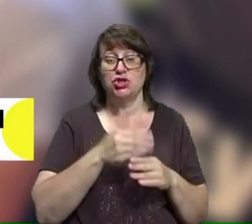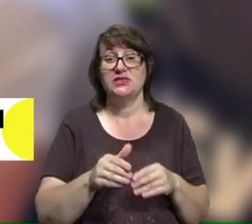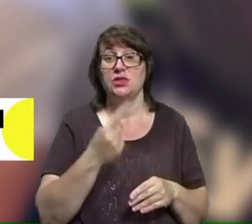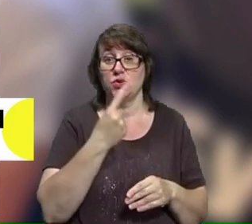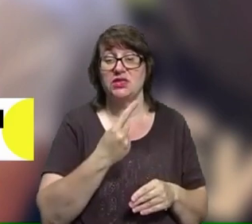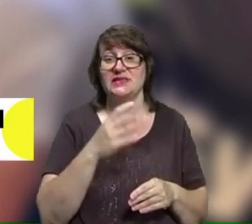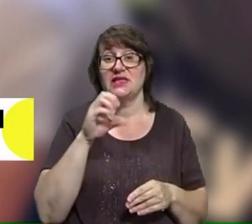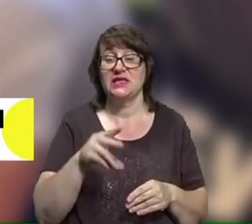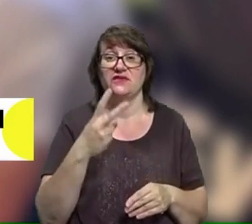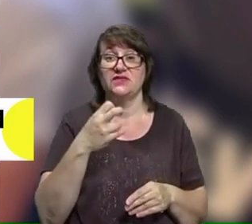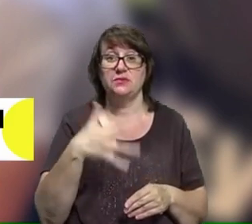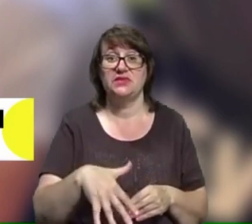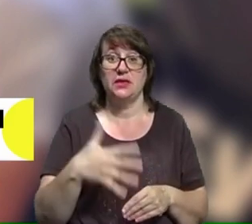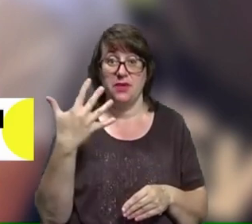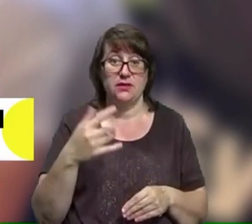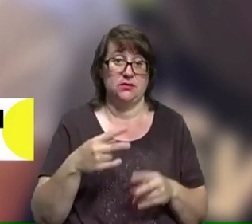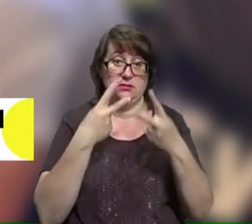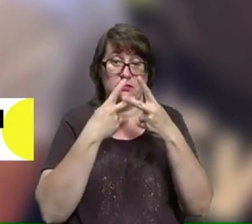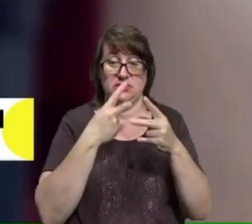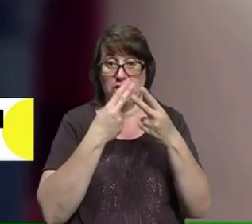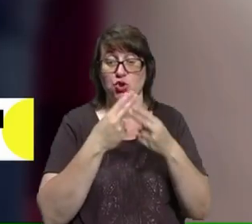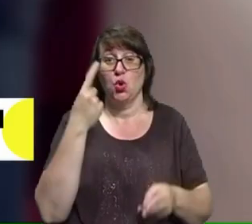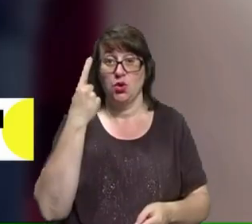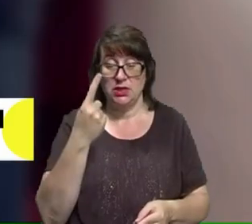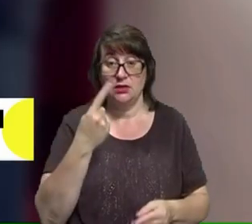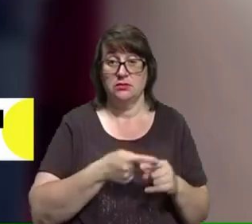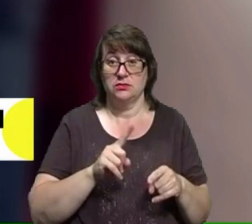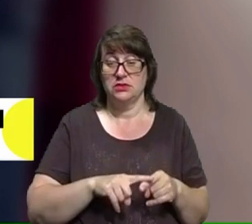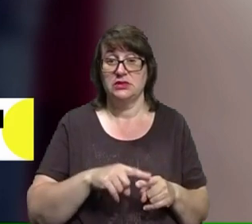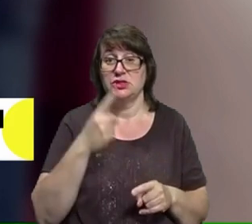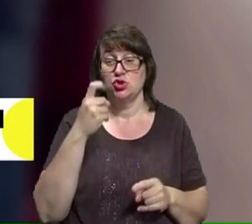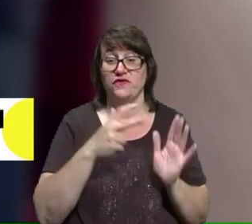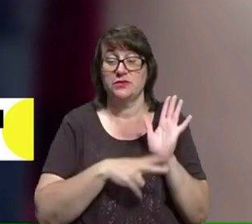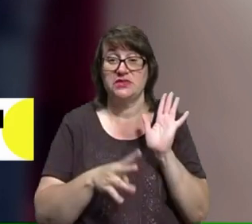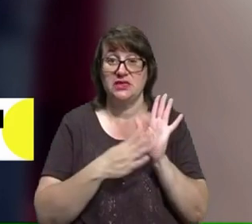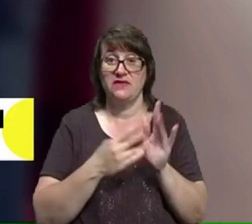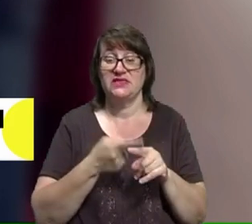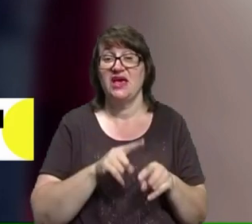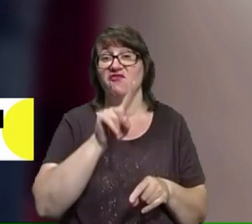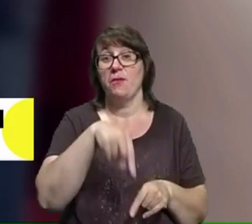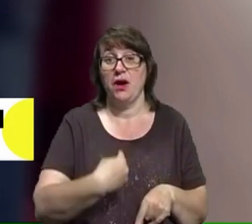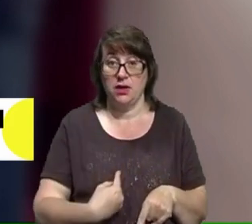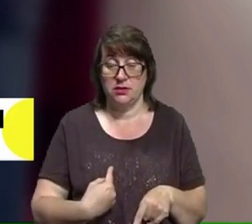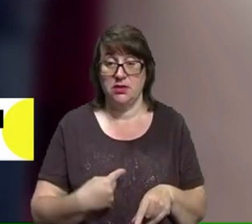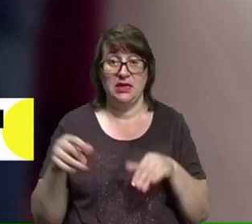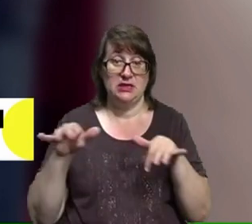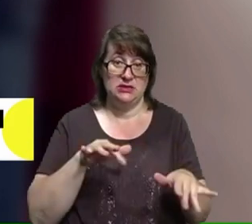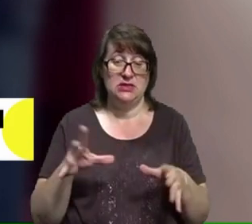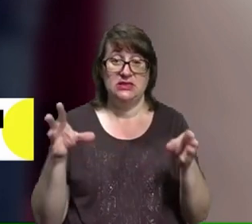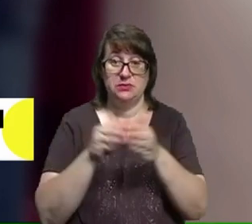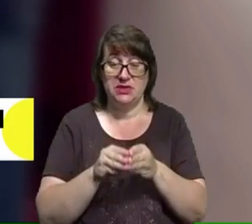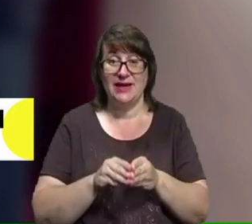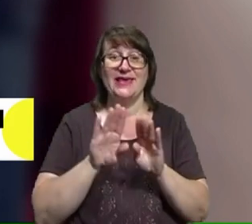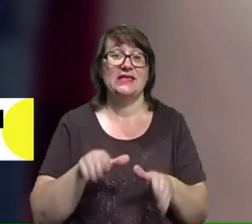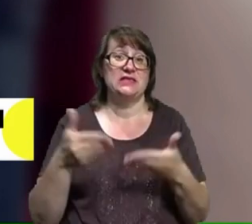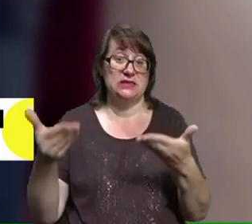255 зі значком 1 та частина 4 статті 189. Це вимагання. Дії його спільника, ініціатора всієї цієї